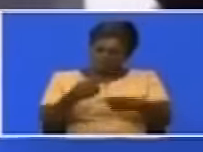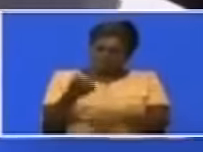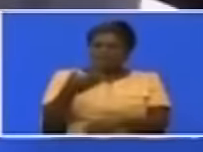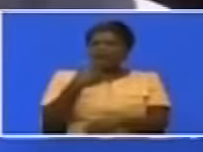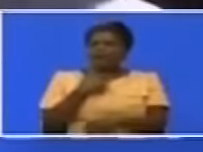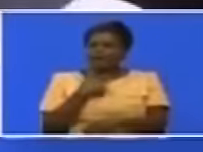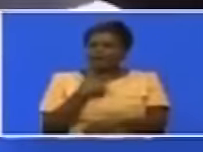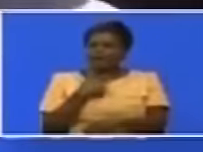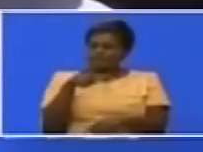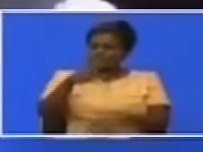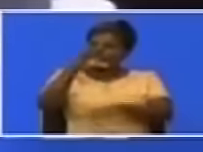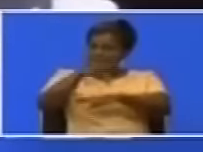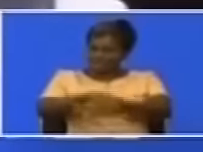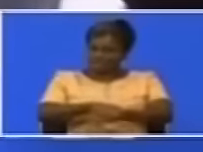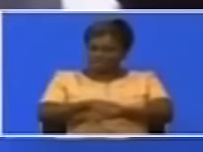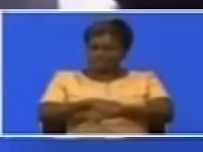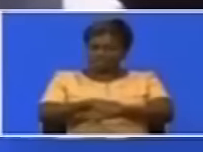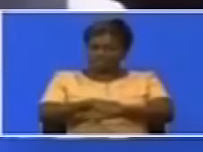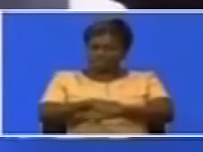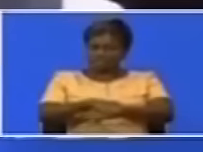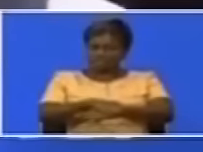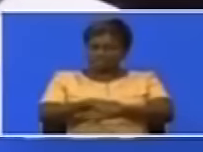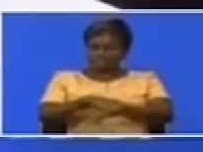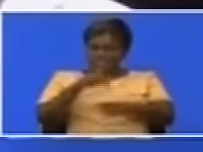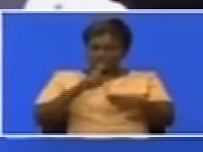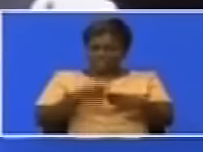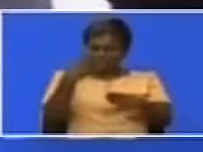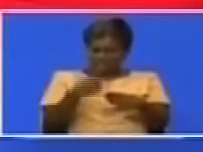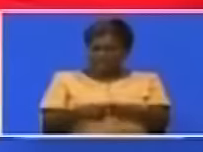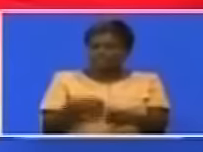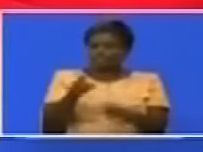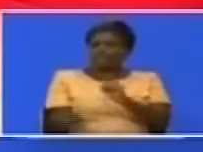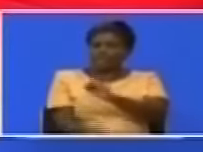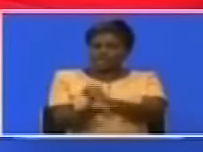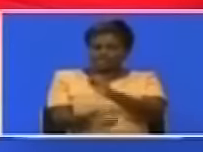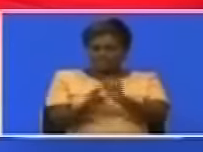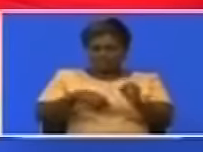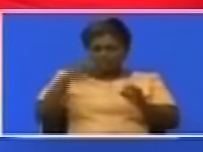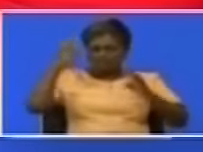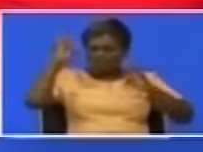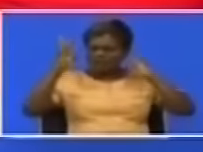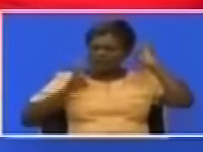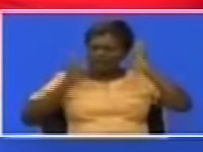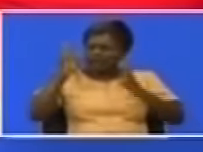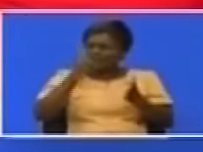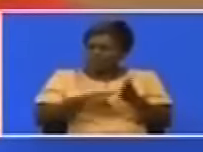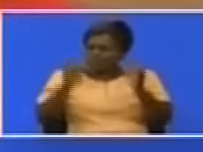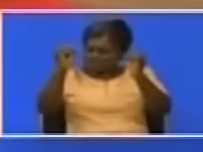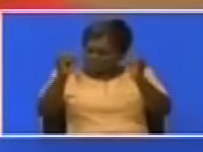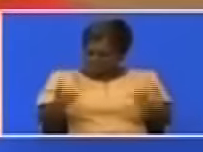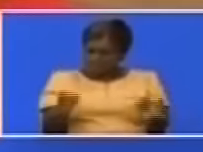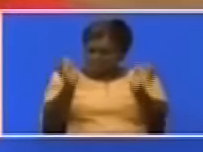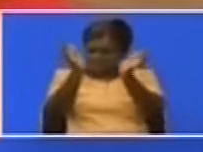and if you are at fault, you face the law as well. Wasiwasi wao ni kuwa iwapo